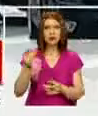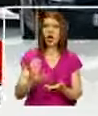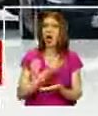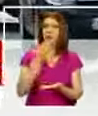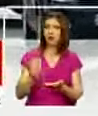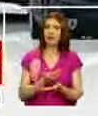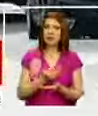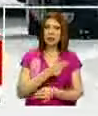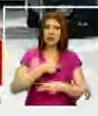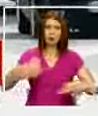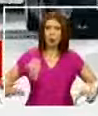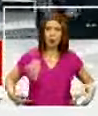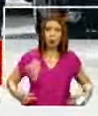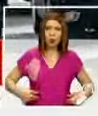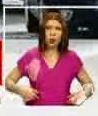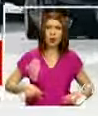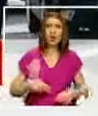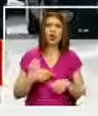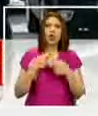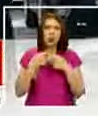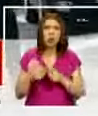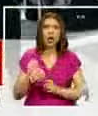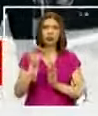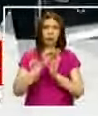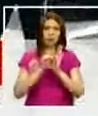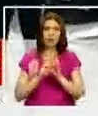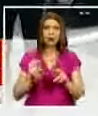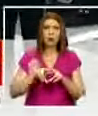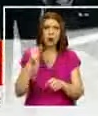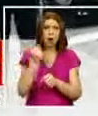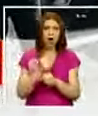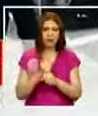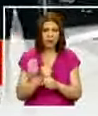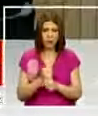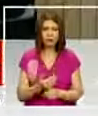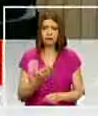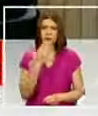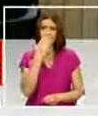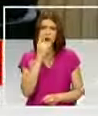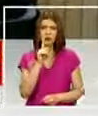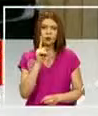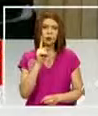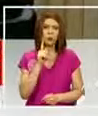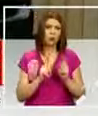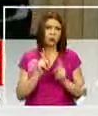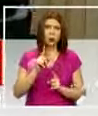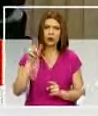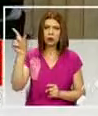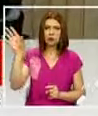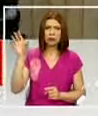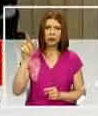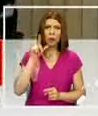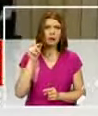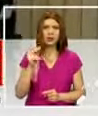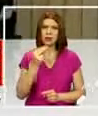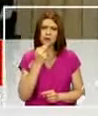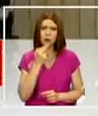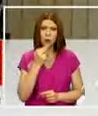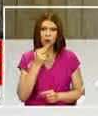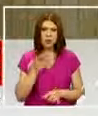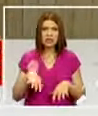povestit procurorilor în detaliu ce a făcut. De asemenea, potrivit unor surse, procurorii au descoperit și mai